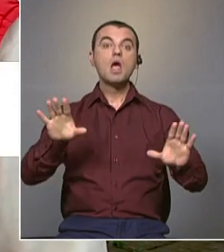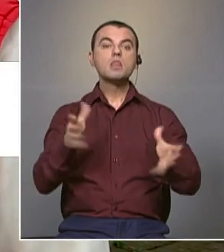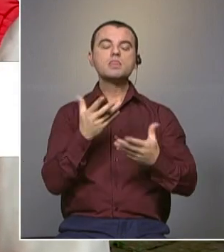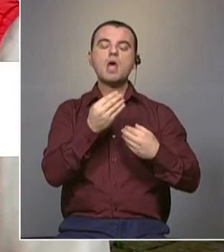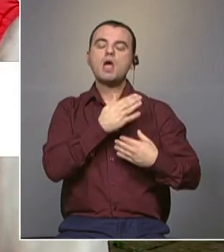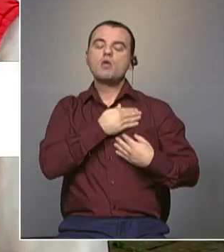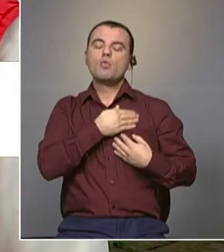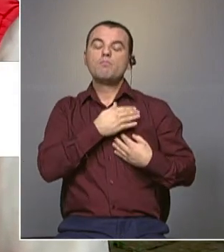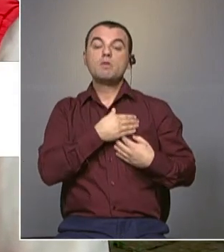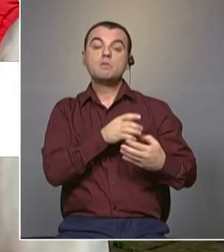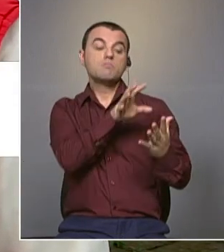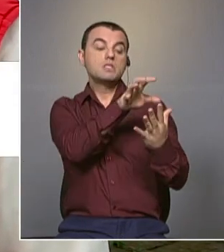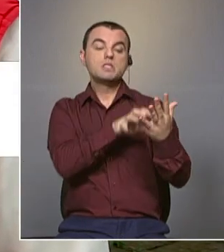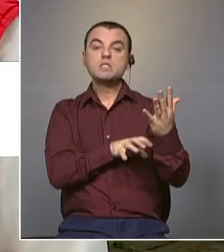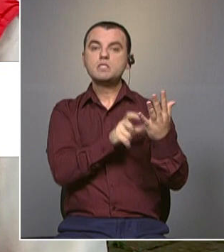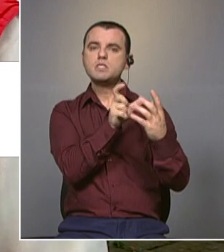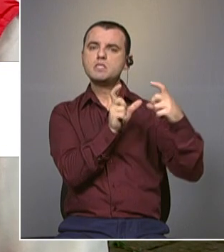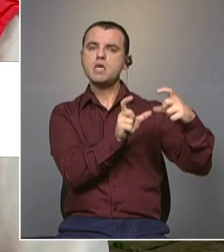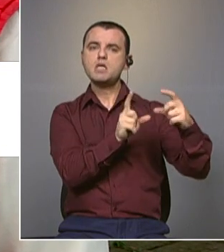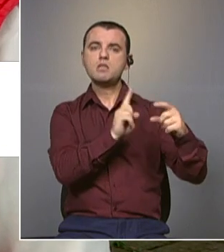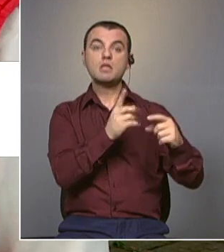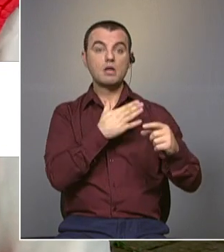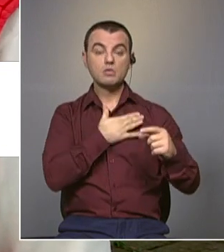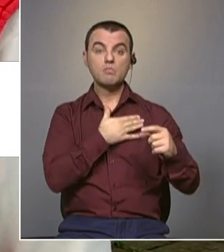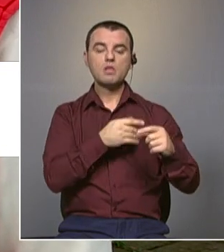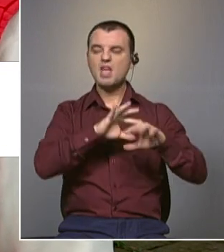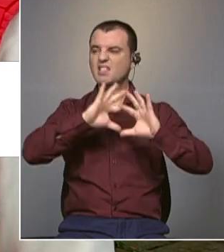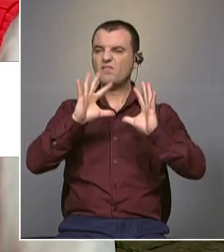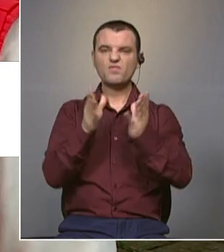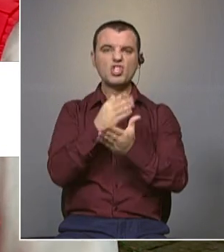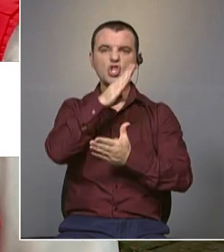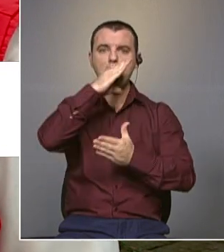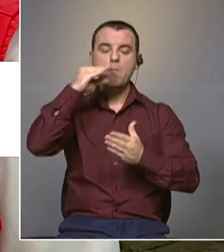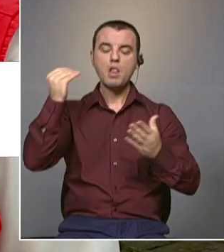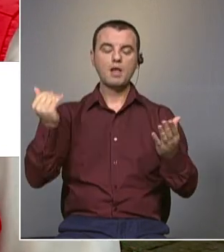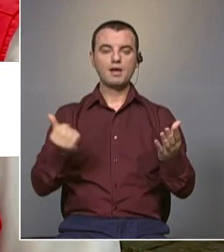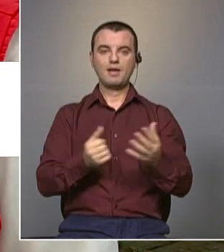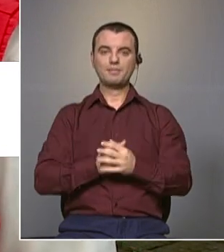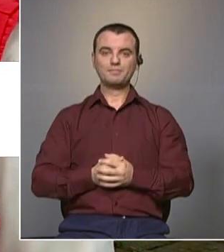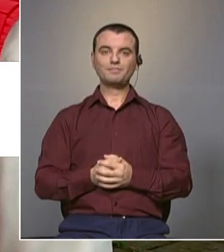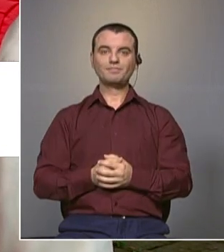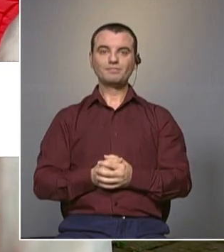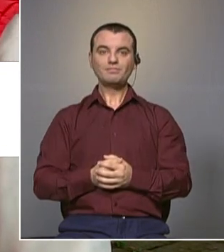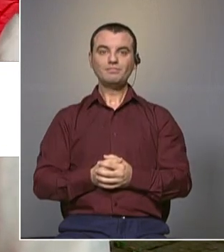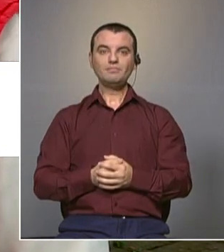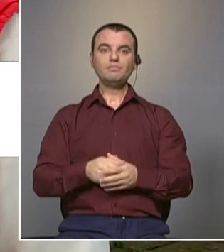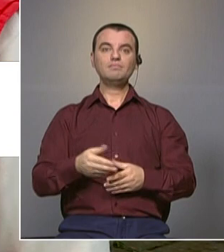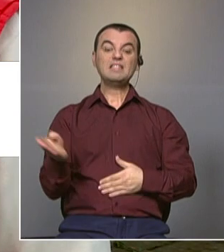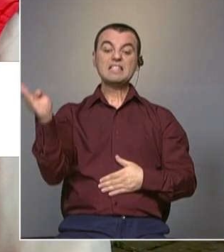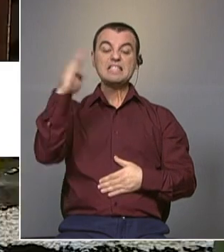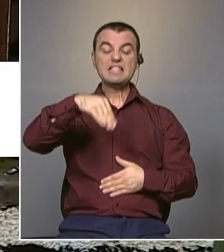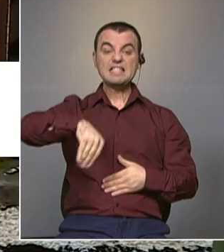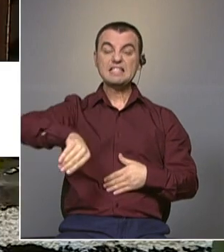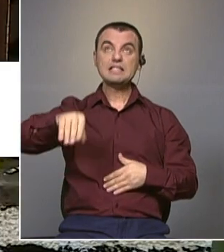най-любимия ми стих и предполагам не само за мене, а и за всички българи. Настани вечер,